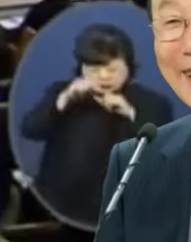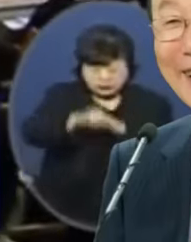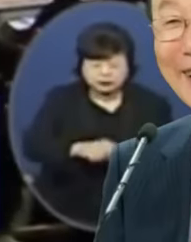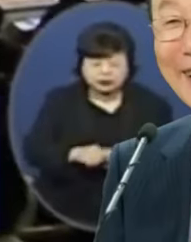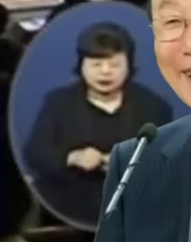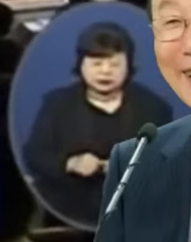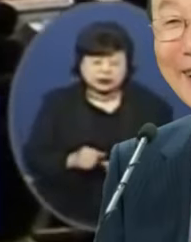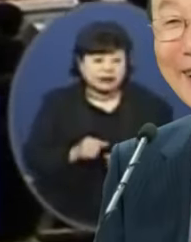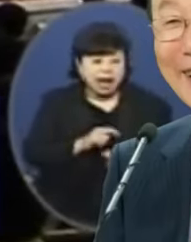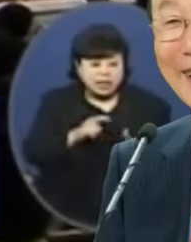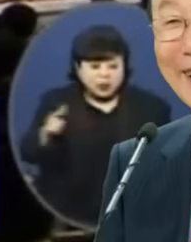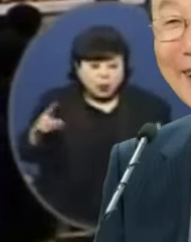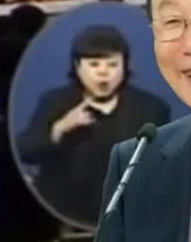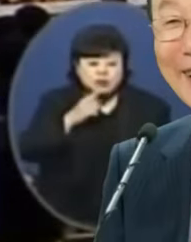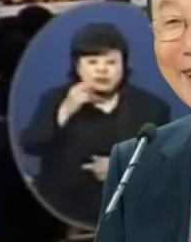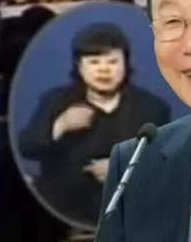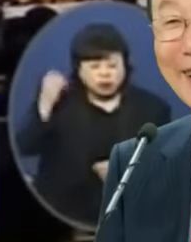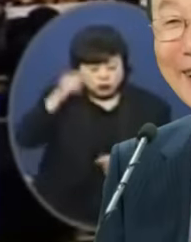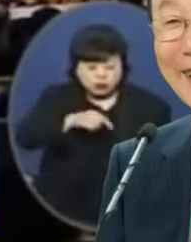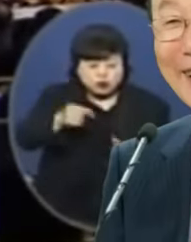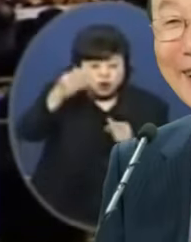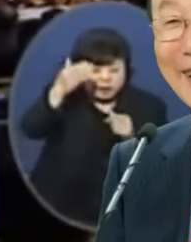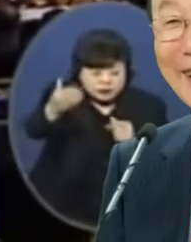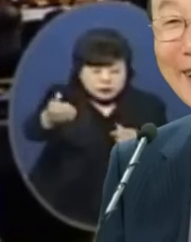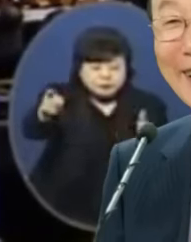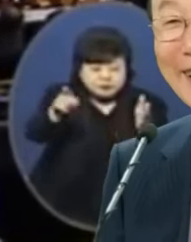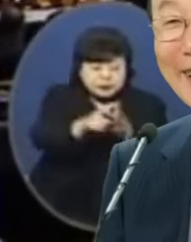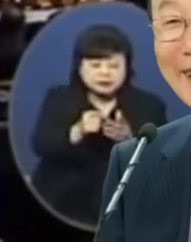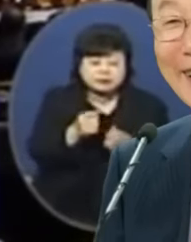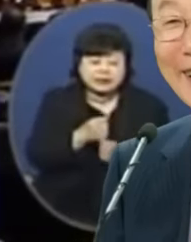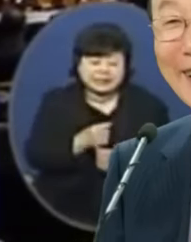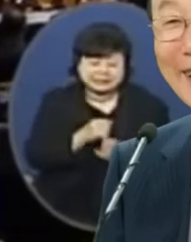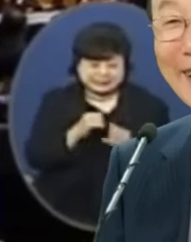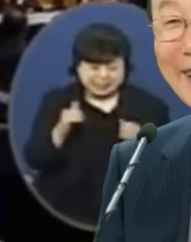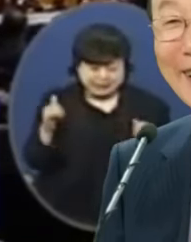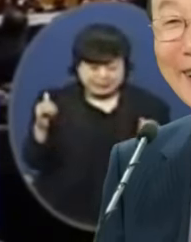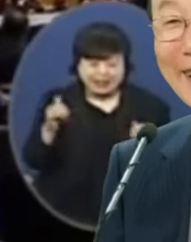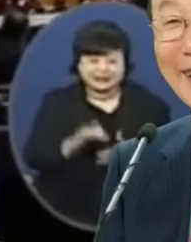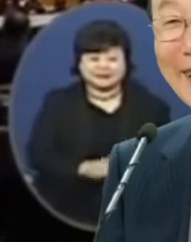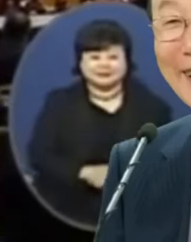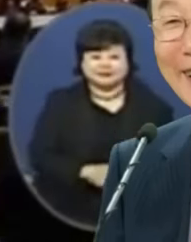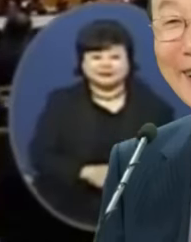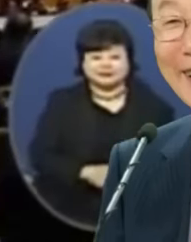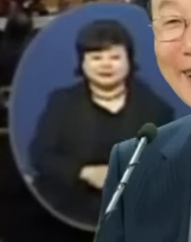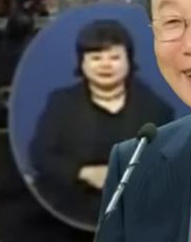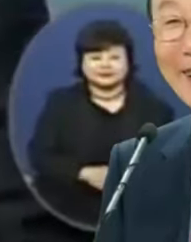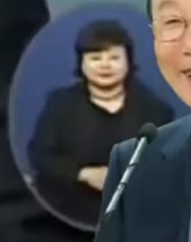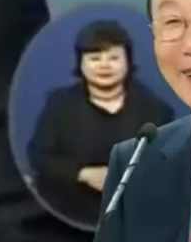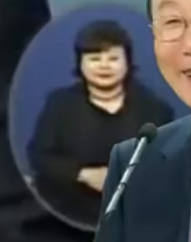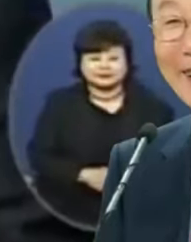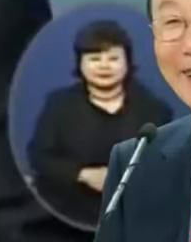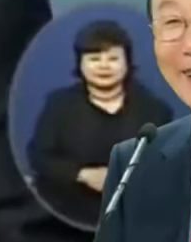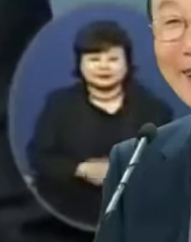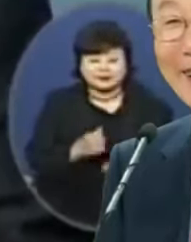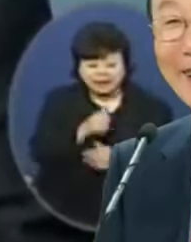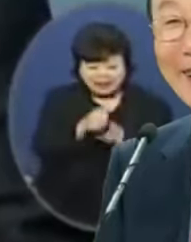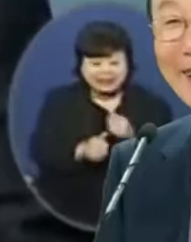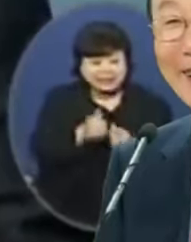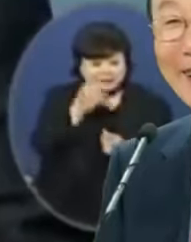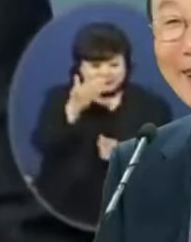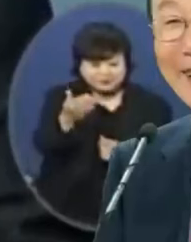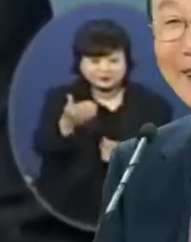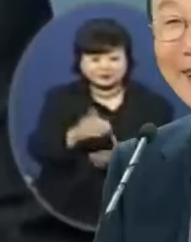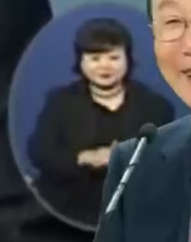멸망할 자가 아니요 오직 영혼을 구원함에 이르는 믿음을 가진 자니라. 그러므로 하나님은